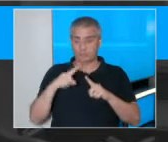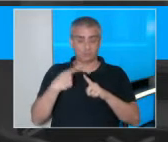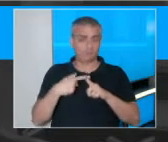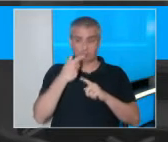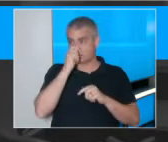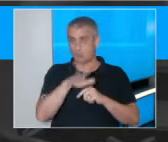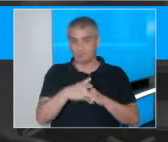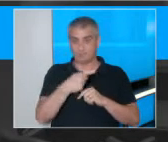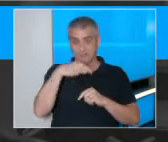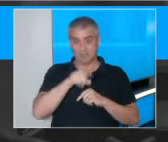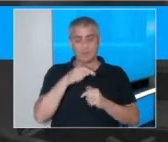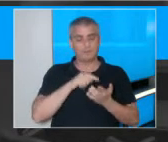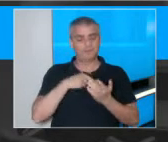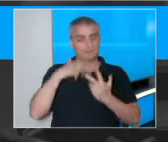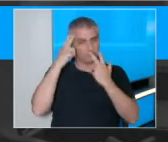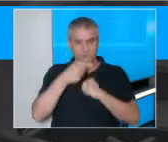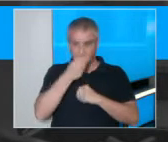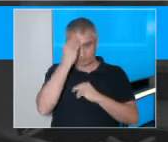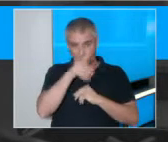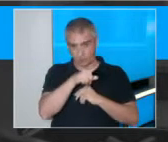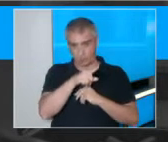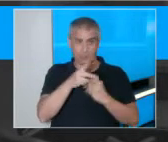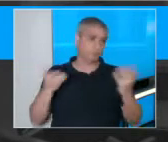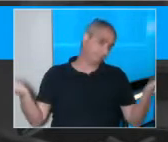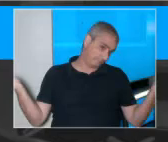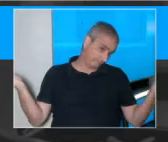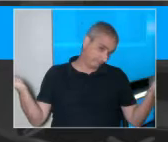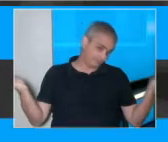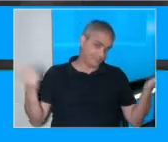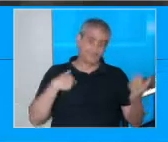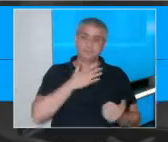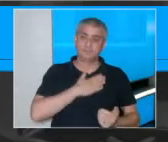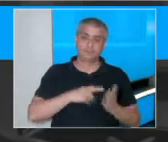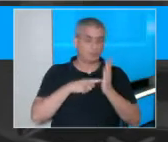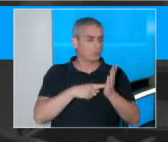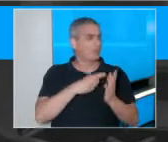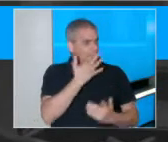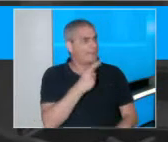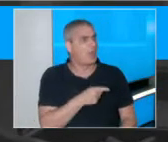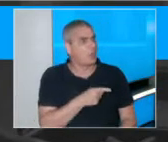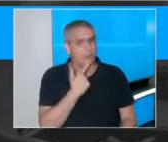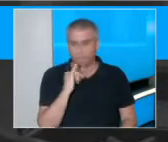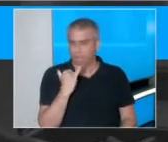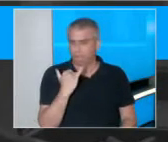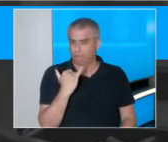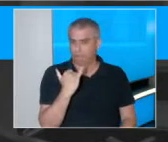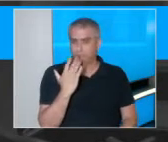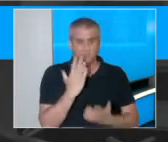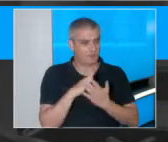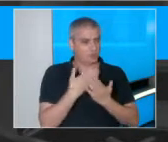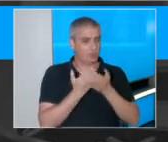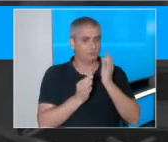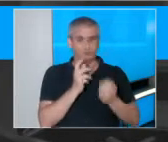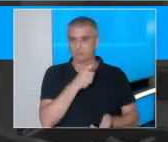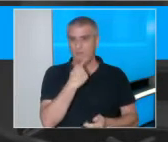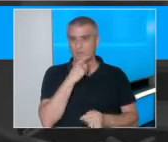עוזב. ינואר. ולכן אנחנו צפויים להודעה עד אז. ואם אני רוצה דוגמה, דיברת... זה ברור? כן, זה ברור. היה כבר יועצים משפטיים